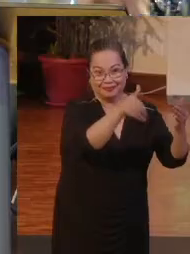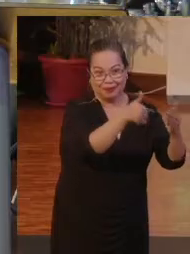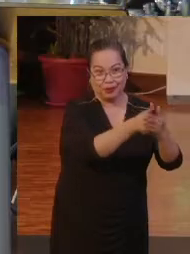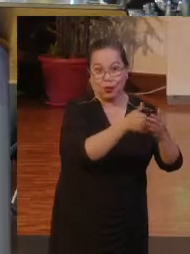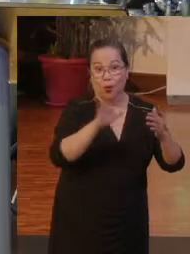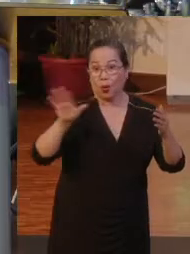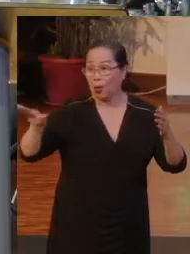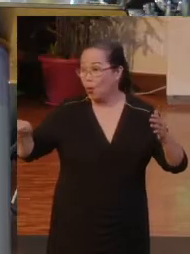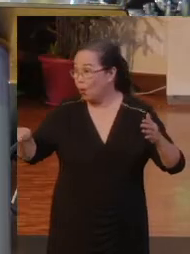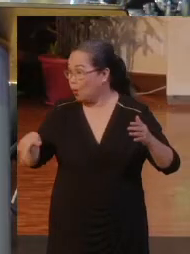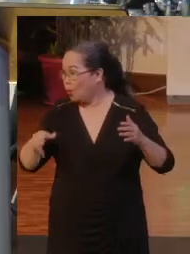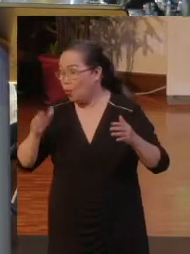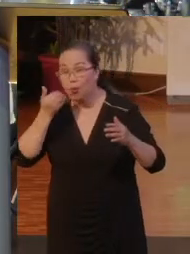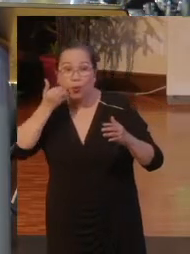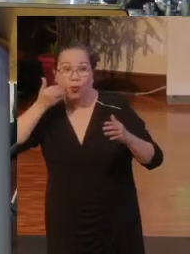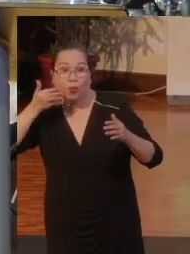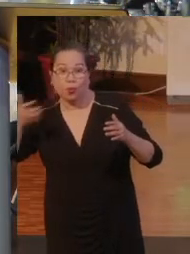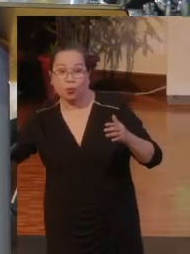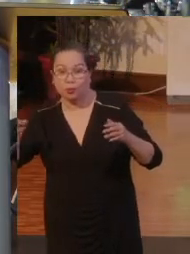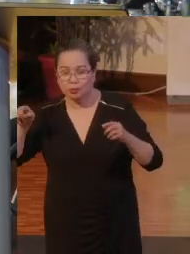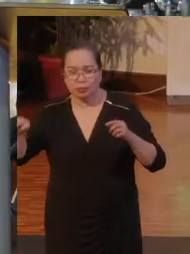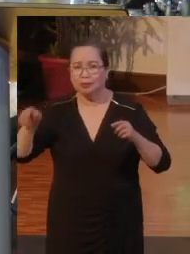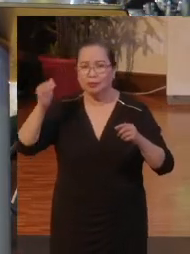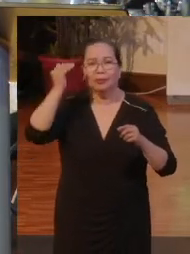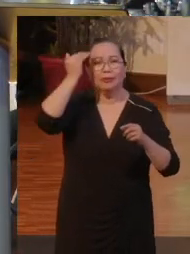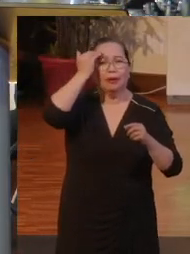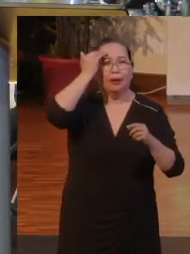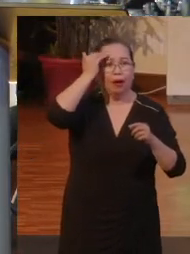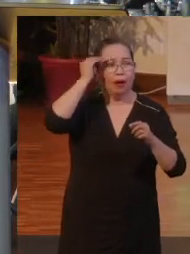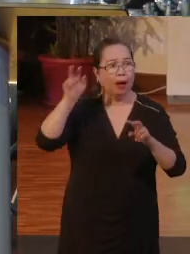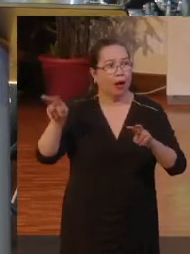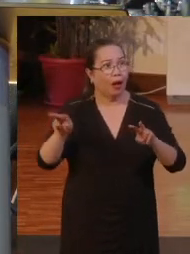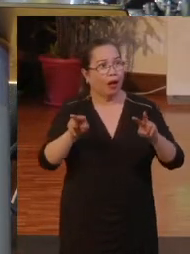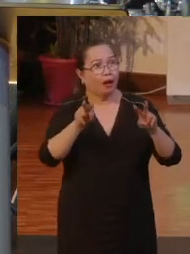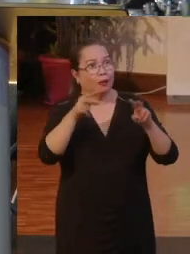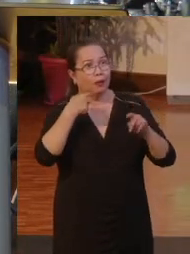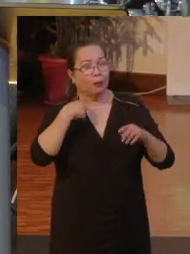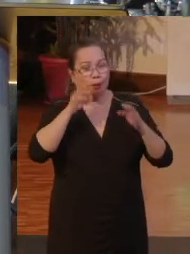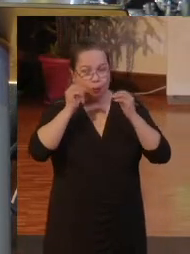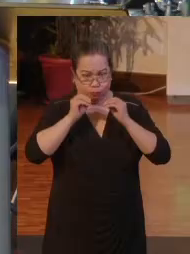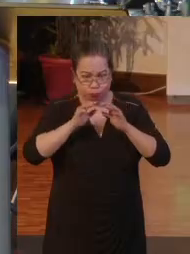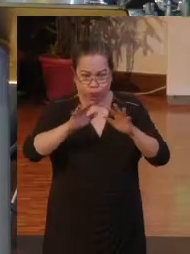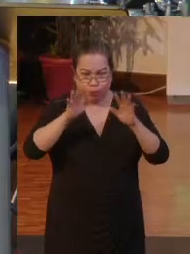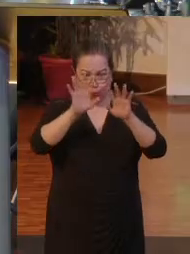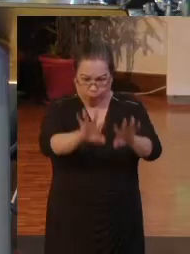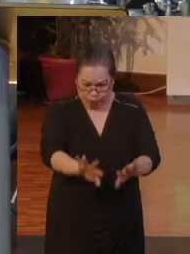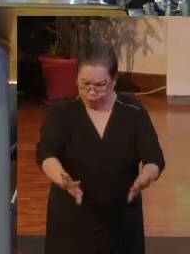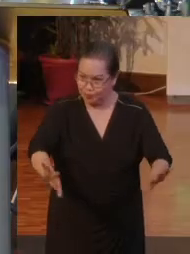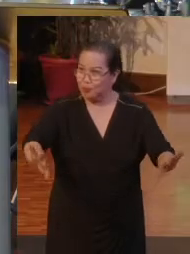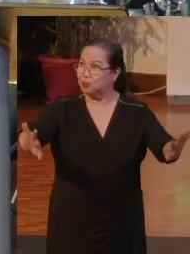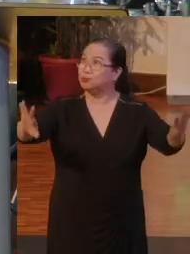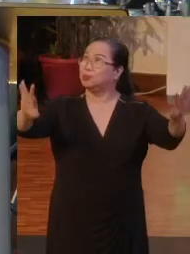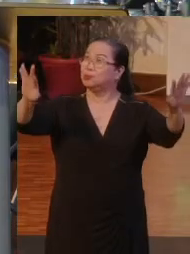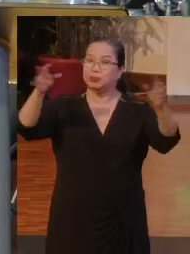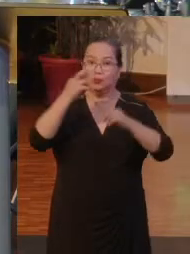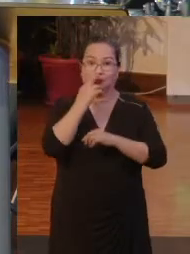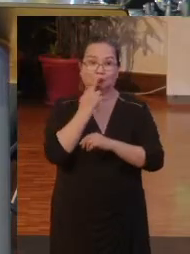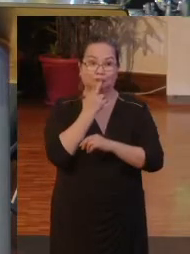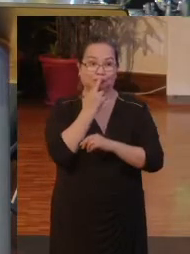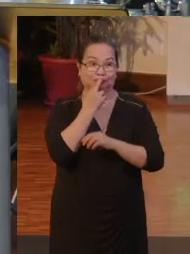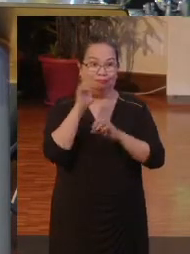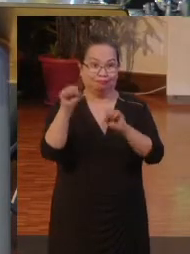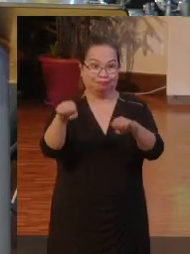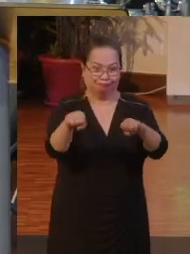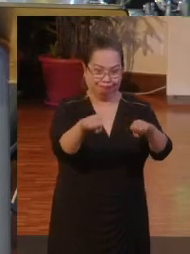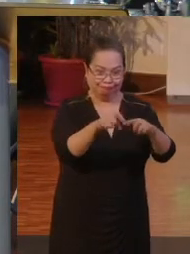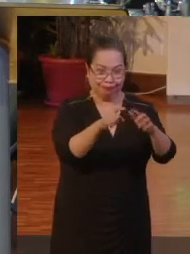nila. Nakita nila kung paano hinati ng isang ihip ng hangin ang dagat ng Red Sea. At kung